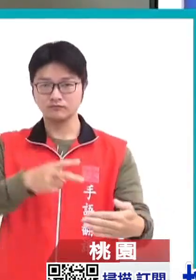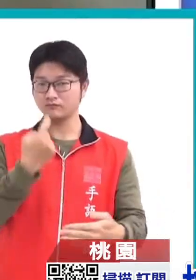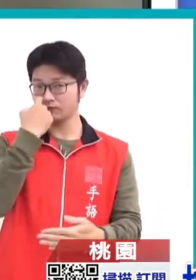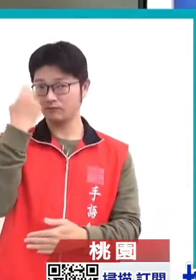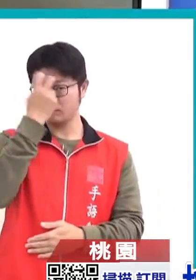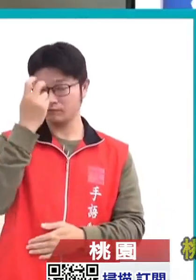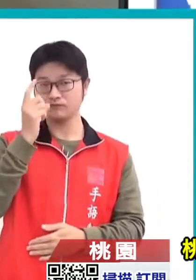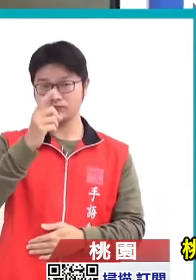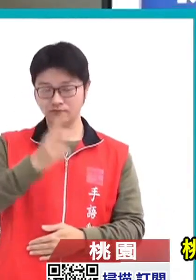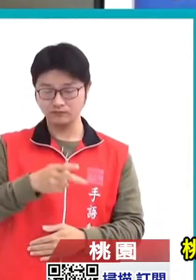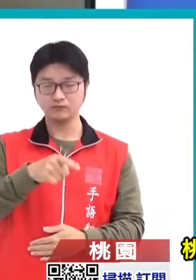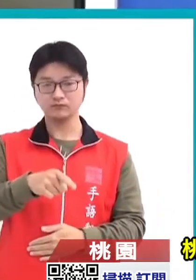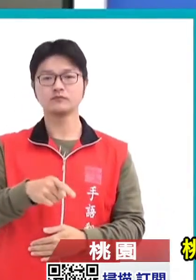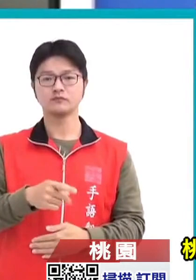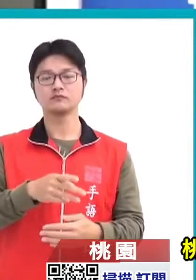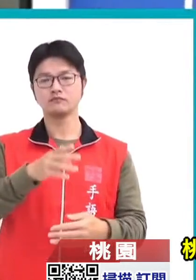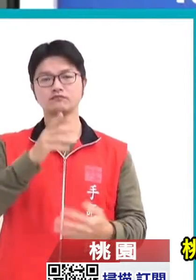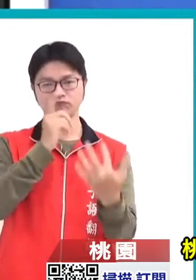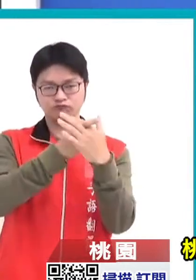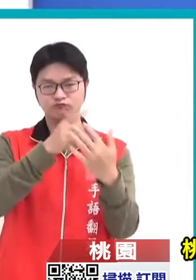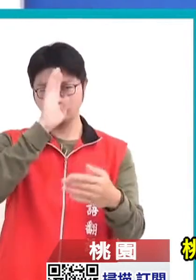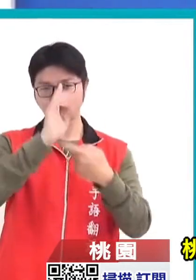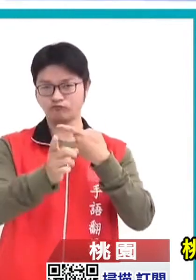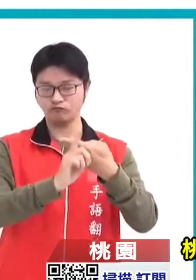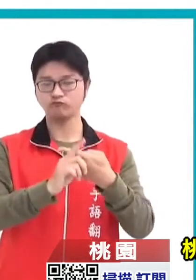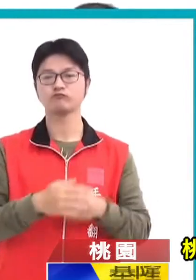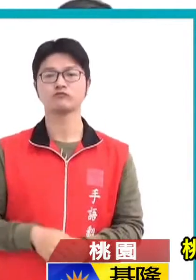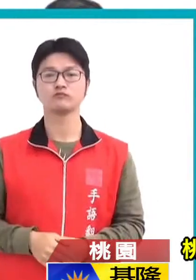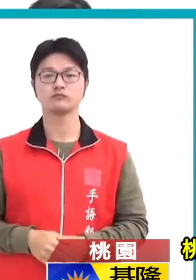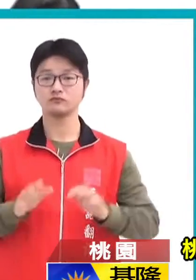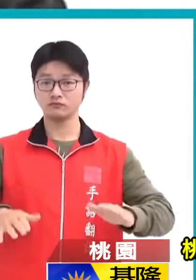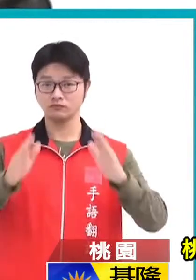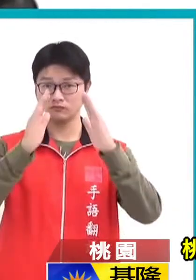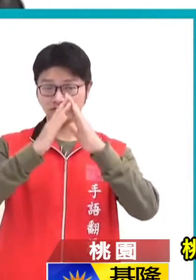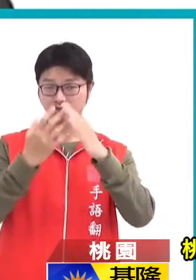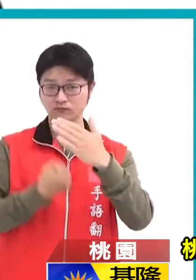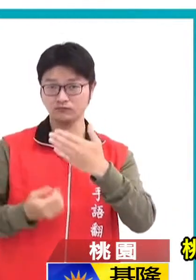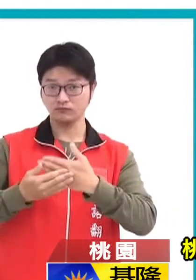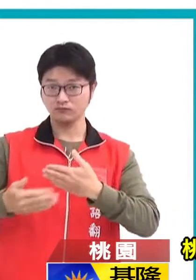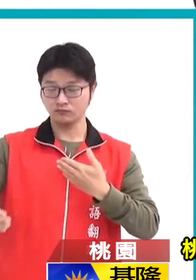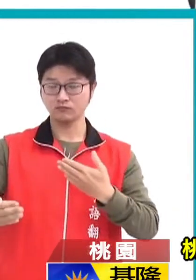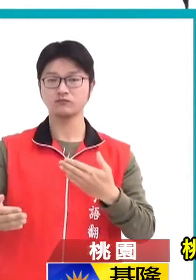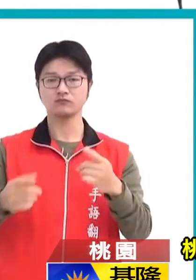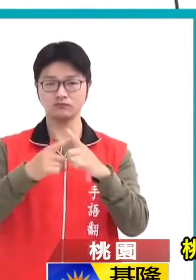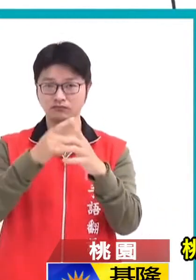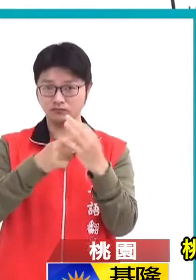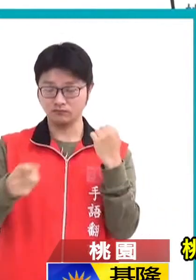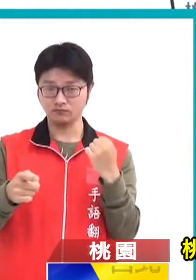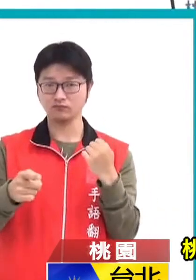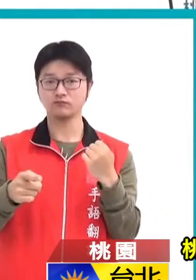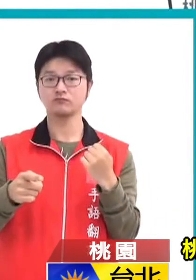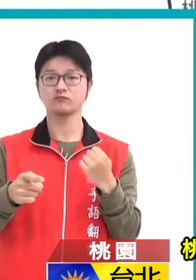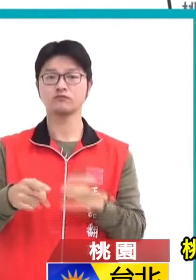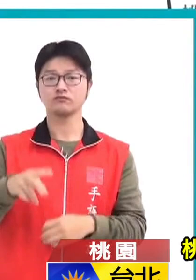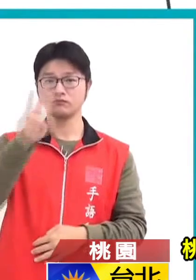是在防火墙的范围内。那我们目前居家隔离的人数已经相当多，到达